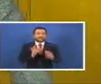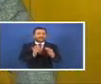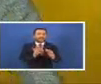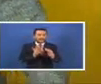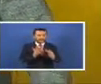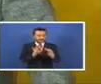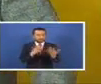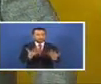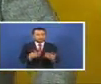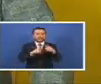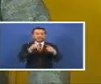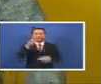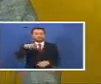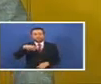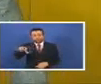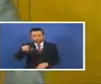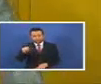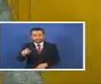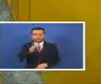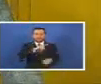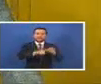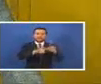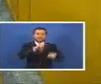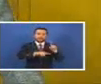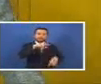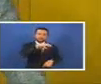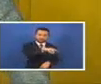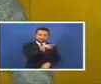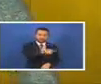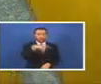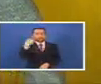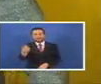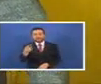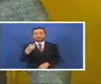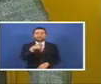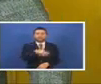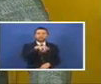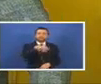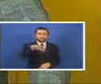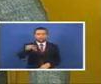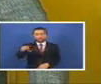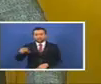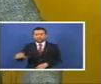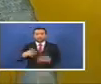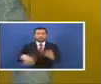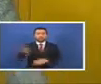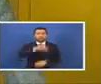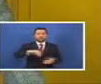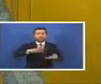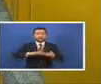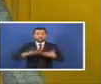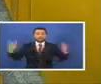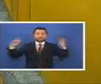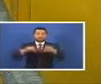İletişimden, tıp fakültesinden, siyasaldan ve başka alanlardan bütün